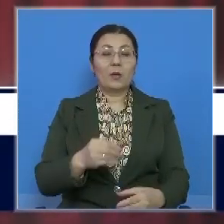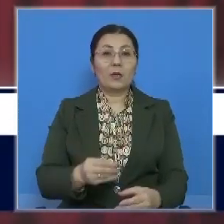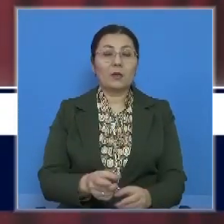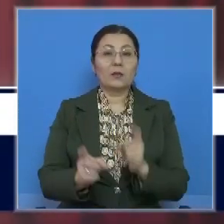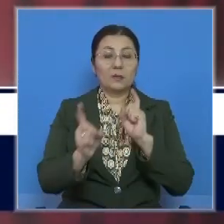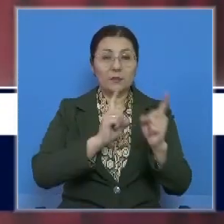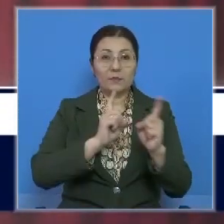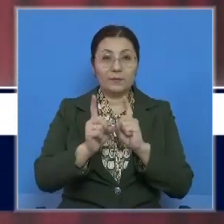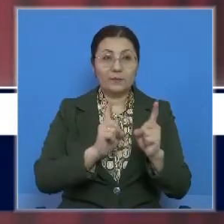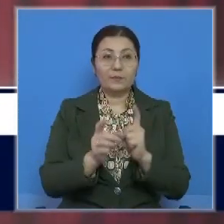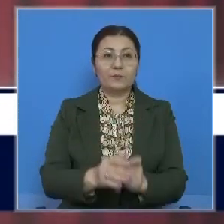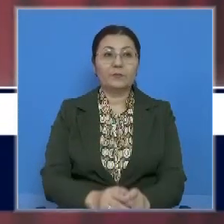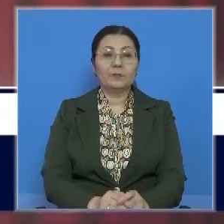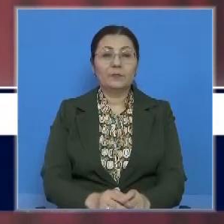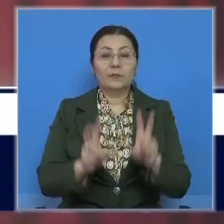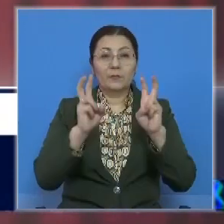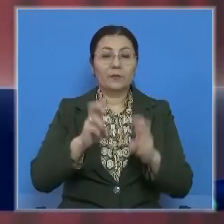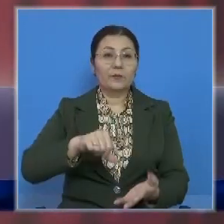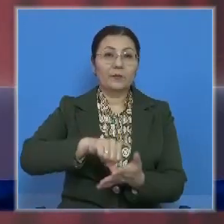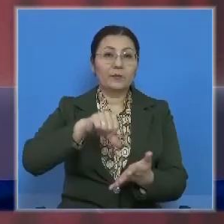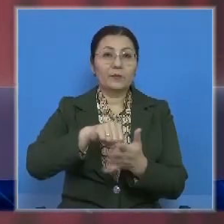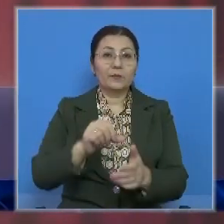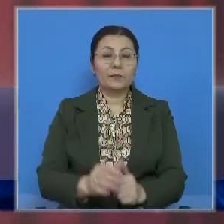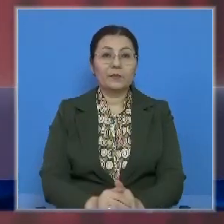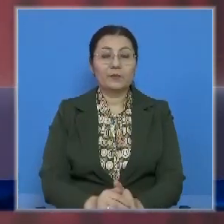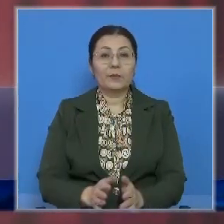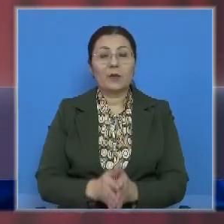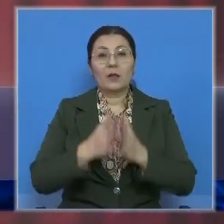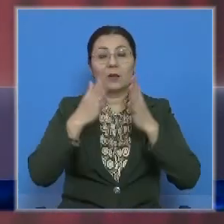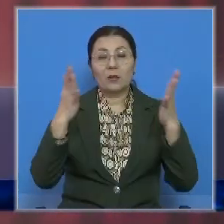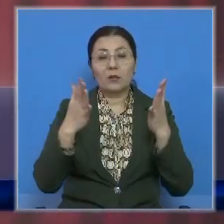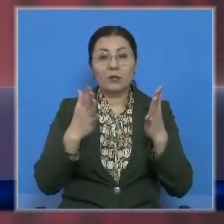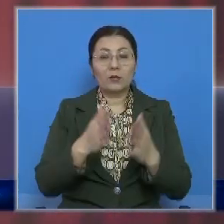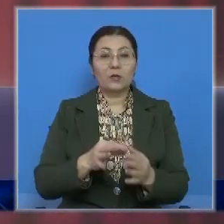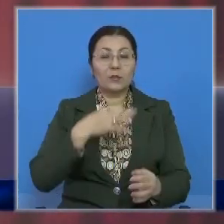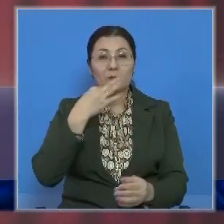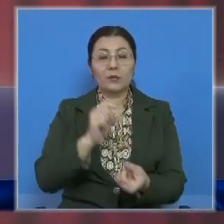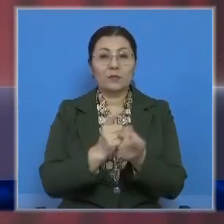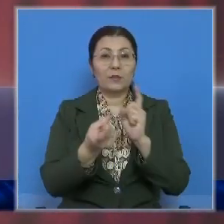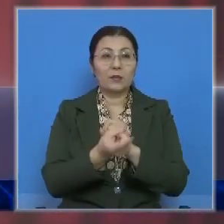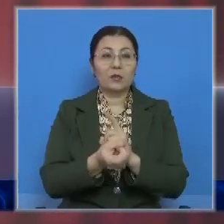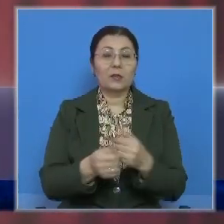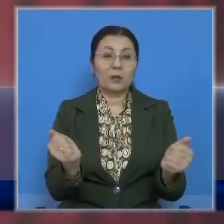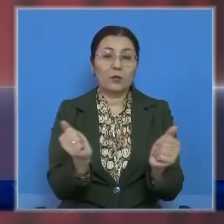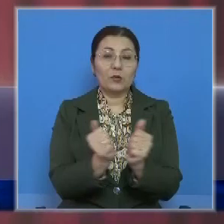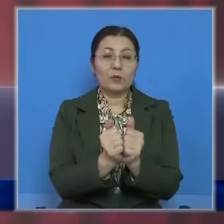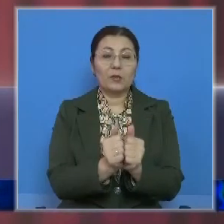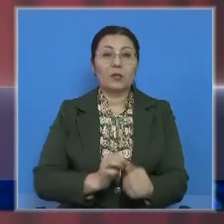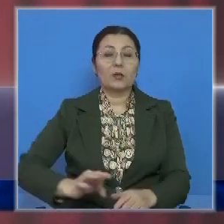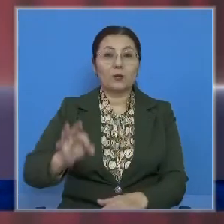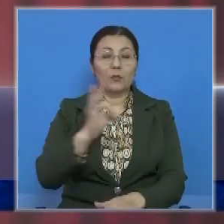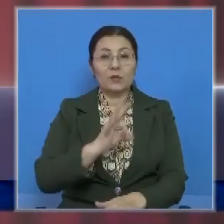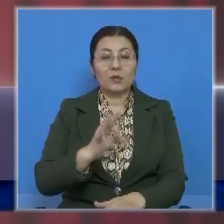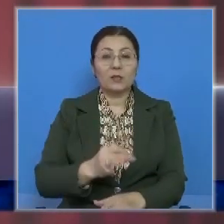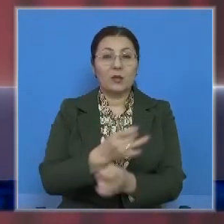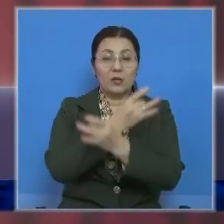отырыстарға, айшықты тақырыптарға қатысып, үлкен әсер алудамыз, көршілес елді мекендердің